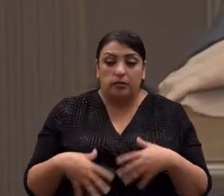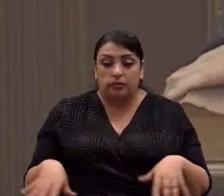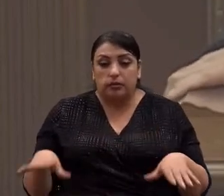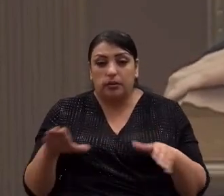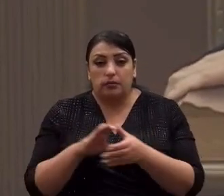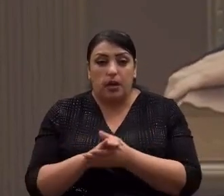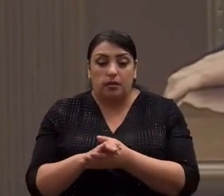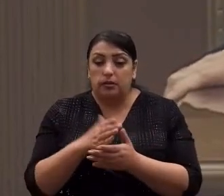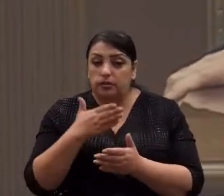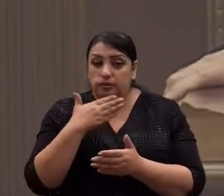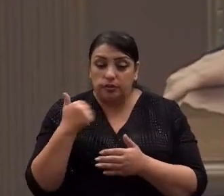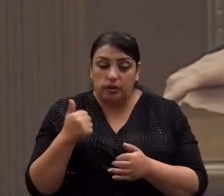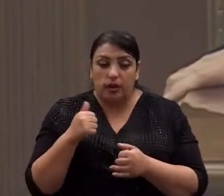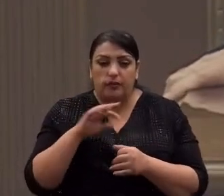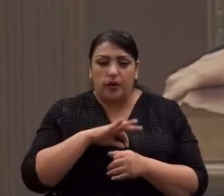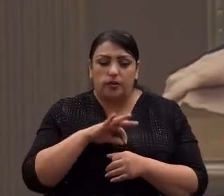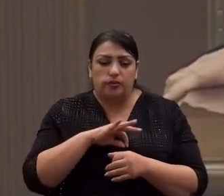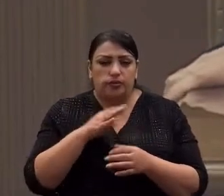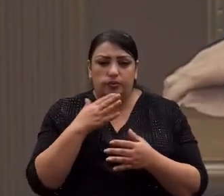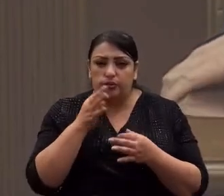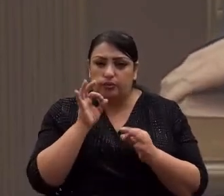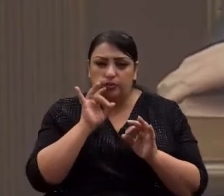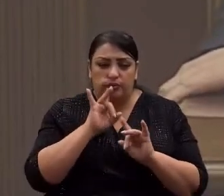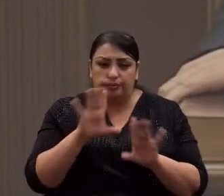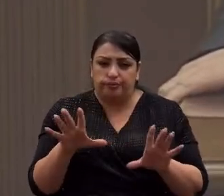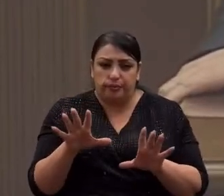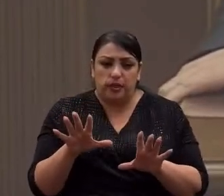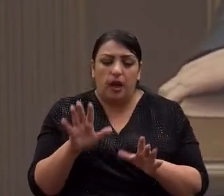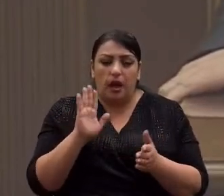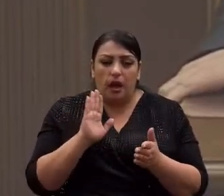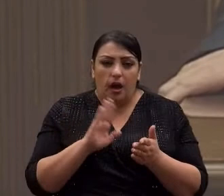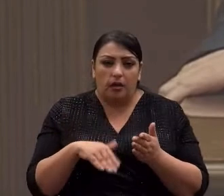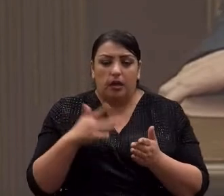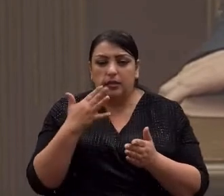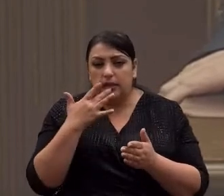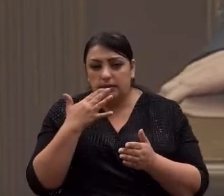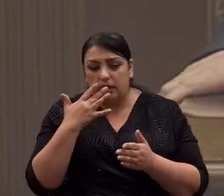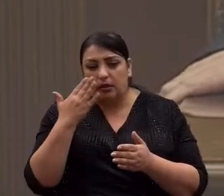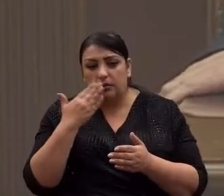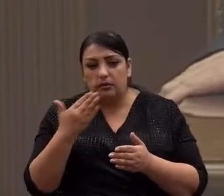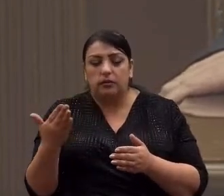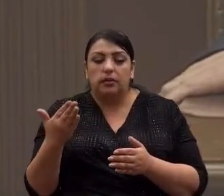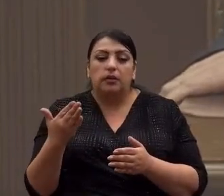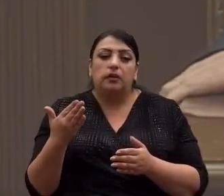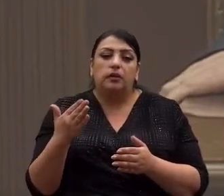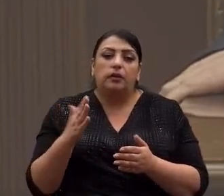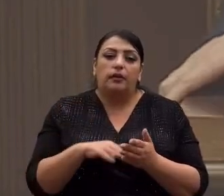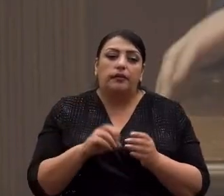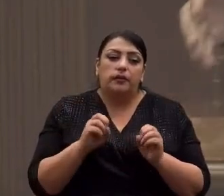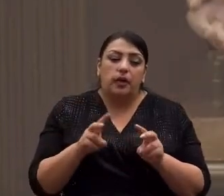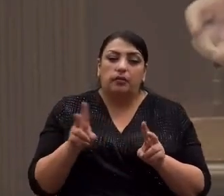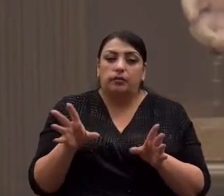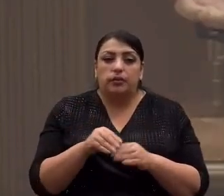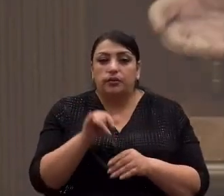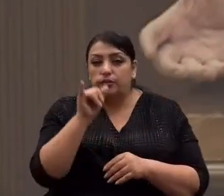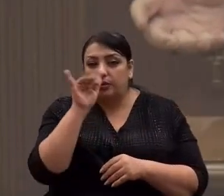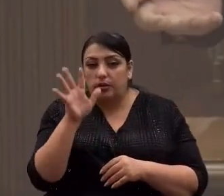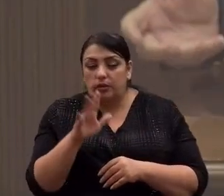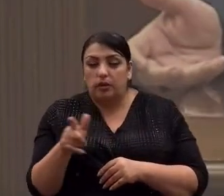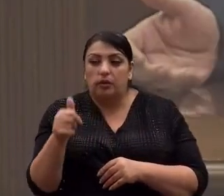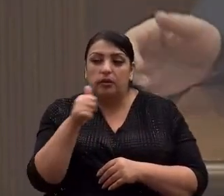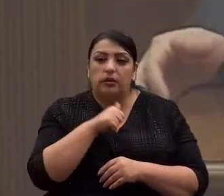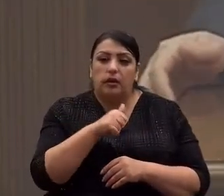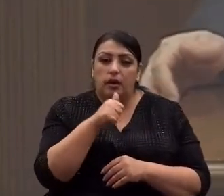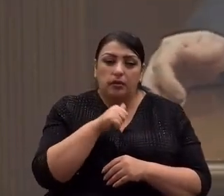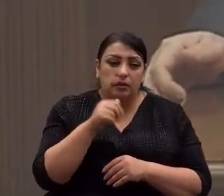համագործակցված աշխատանքի ոչ մի արդյունք չի կարելի լինի։ Առանց ազգային անվտանգության ոստիկանությունը կարողա չկարողանա, որտեղ դեռ իր գաղտնալսման